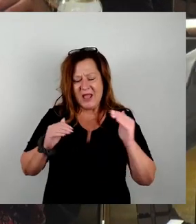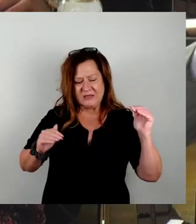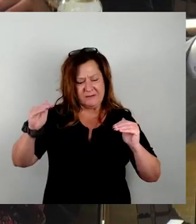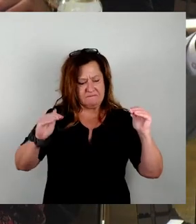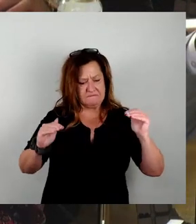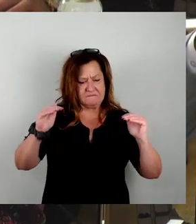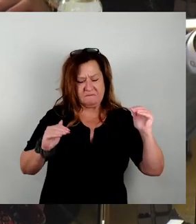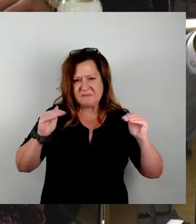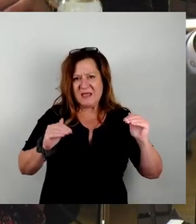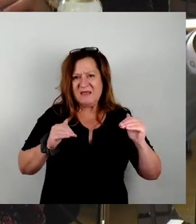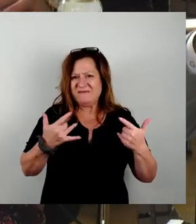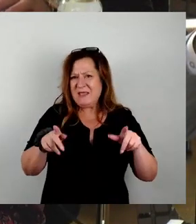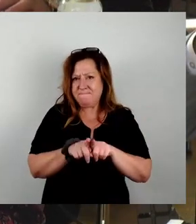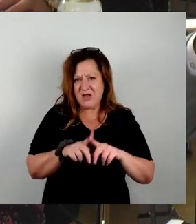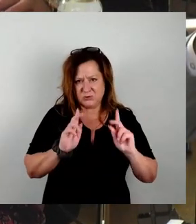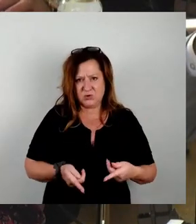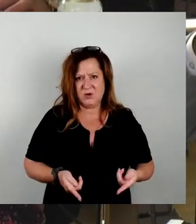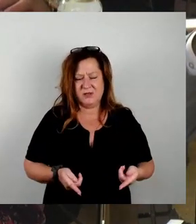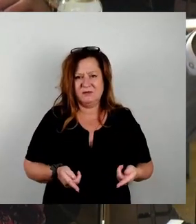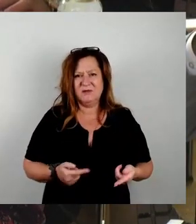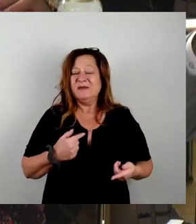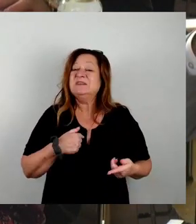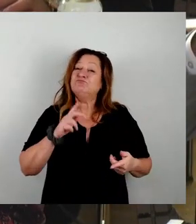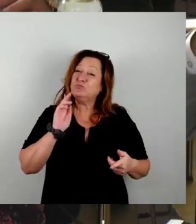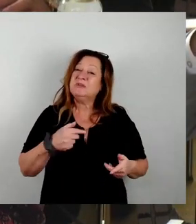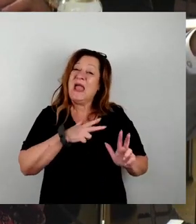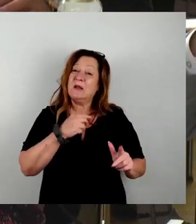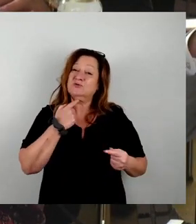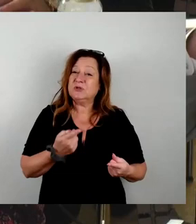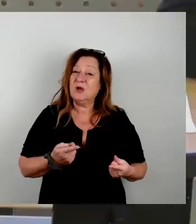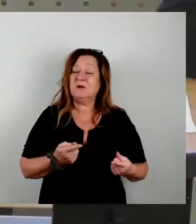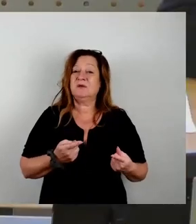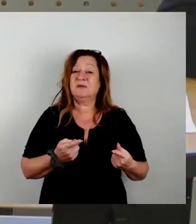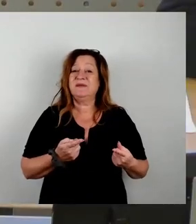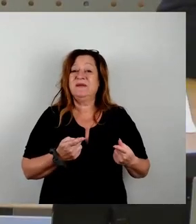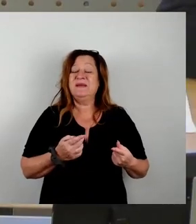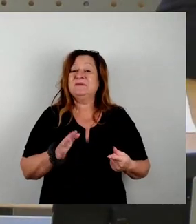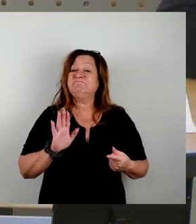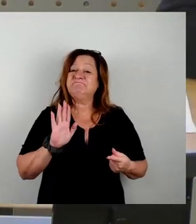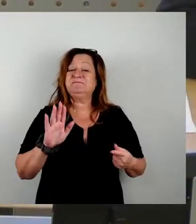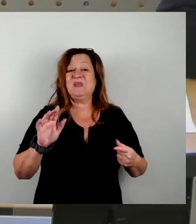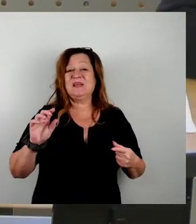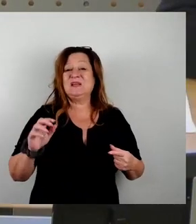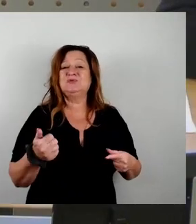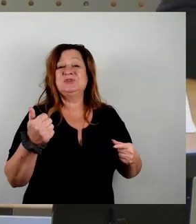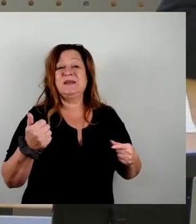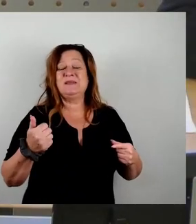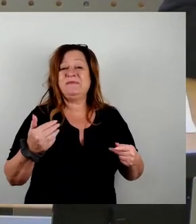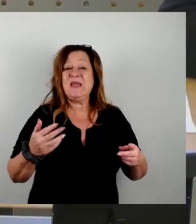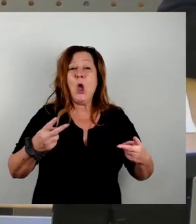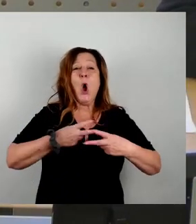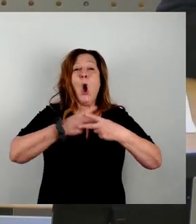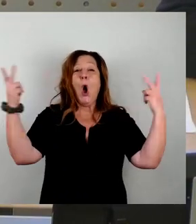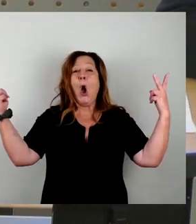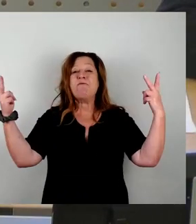das zueinander passen soll. Und ich bin ehrlicherweise auch skeptisch, ob es jetzt so geschickt ist, jetzt hier irgendwelche offenen Briefe zu fordern, die wir uns